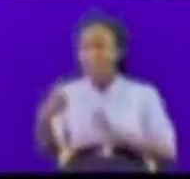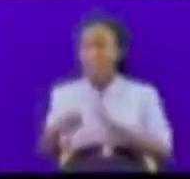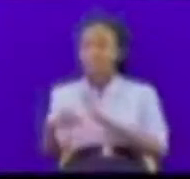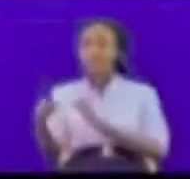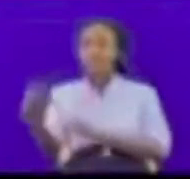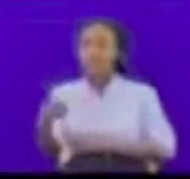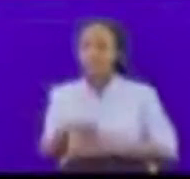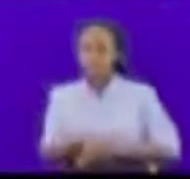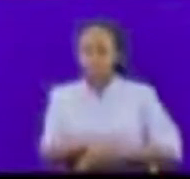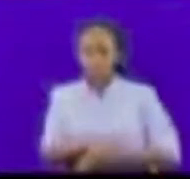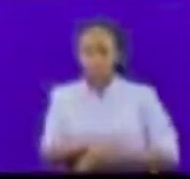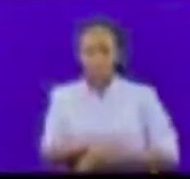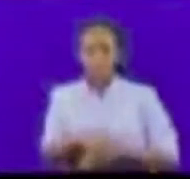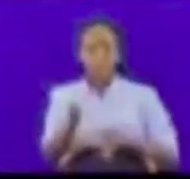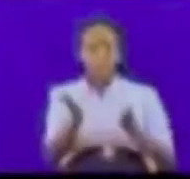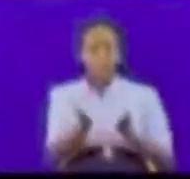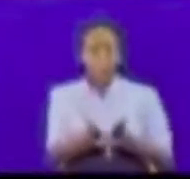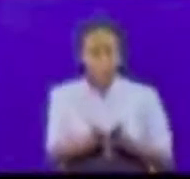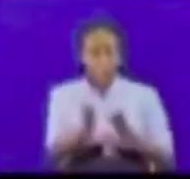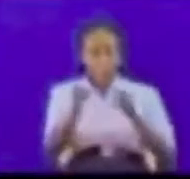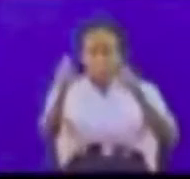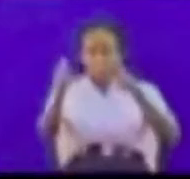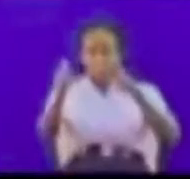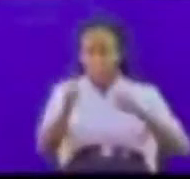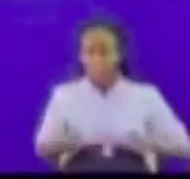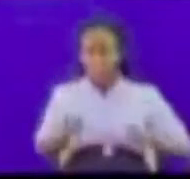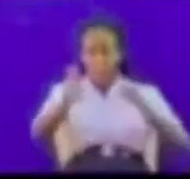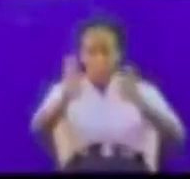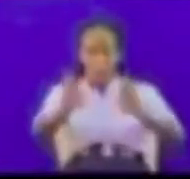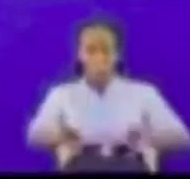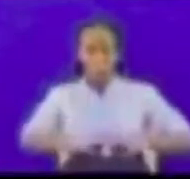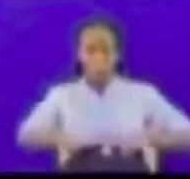Naomba kutangazia bunge hili na nchi yetu kwa ujumla